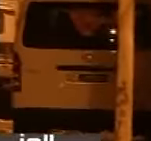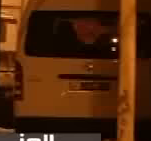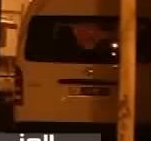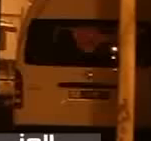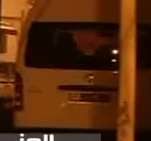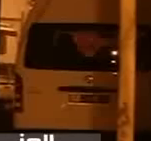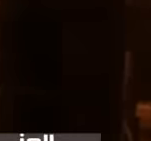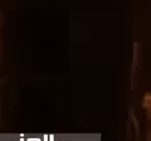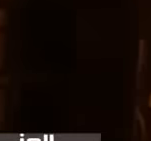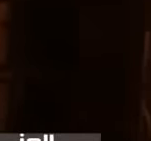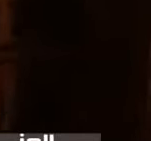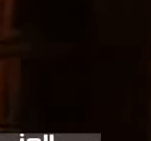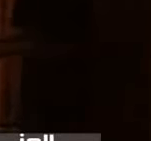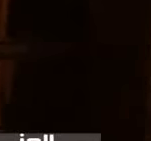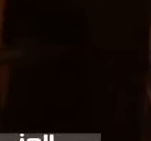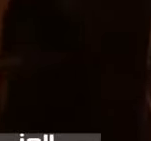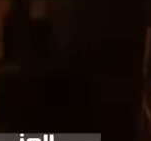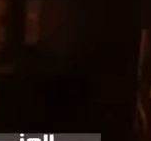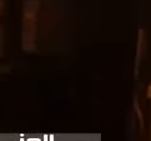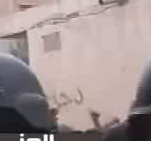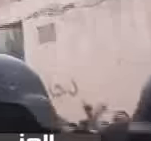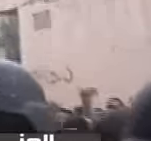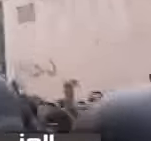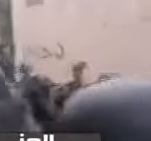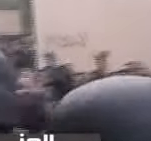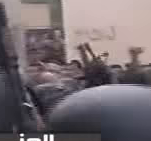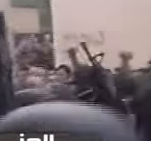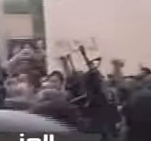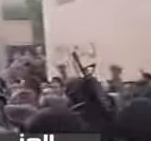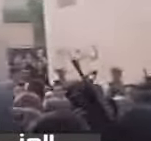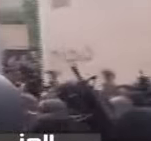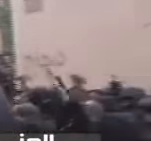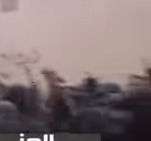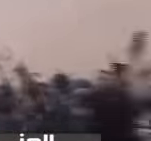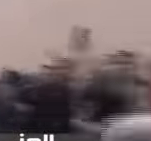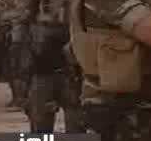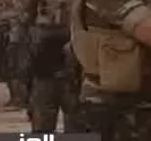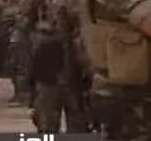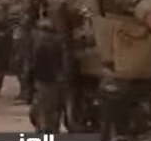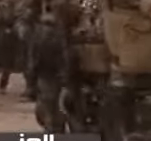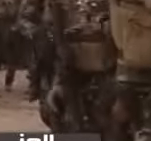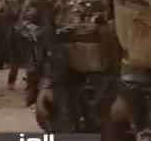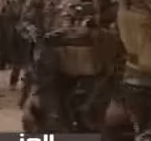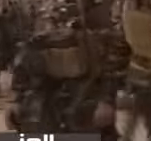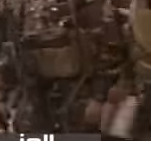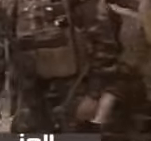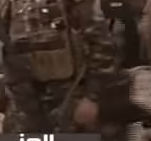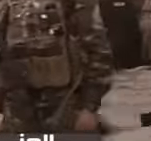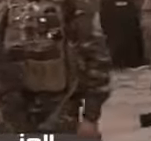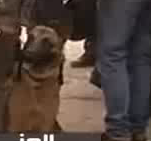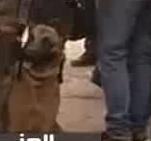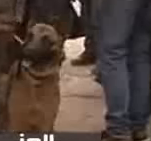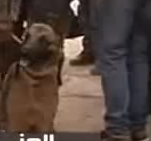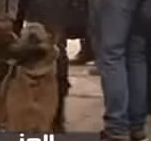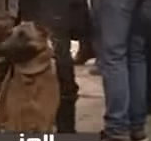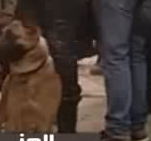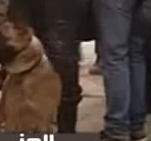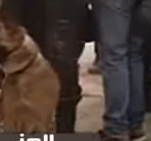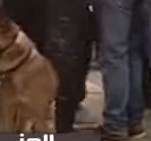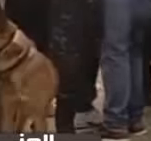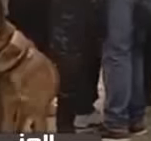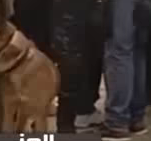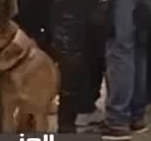انتهاء العملية الأمنية في حي الكرمة بالقصرين بالقضاء على عنصرين إرهابيين واستشهاد مدني وحجز عدد من